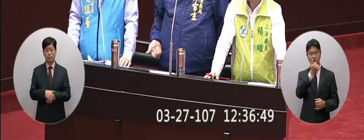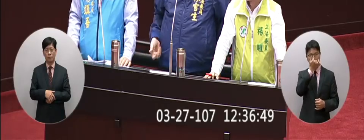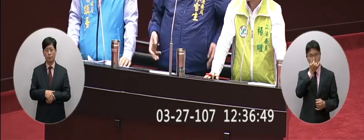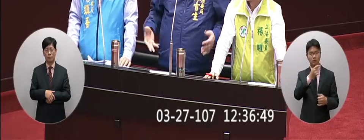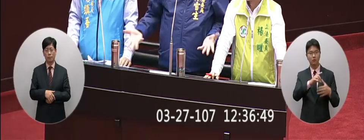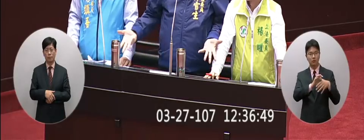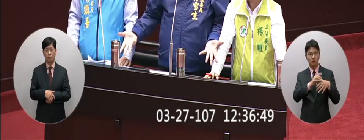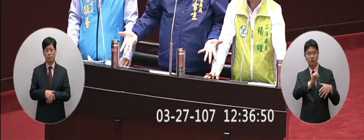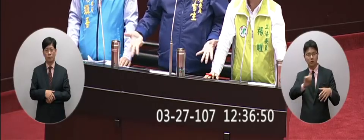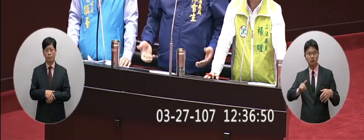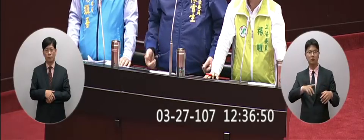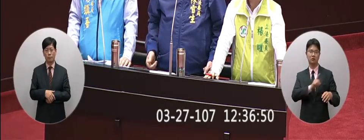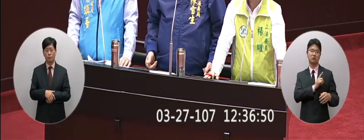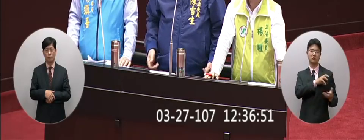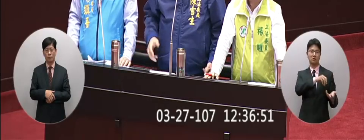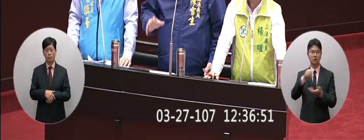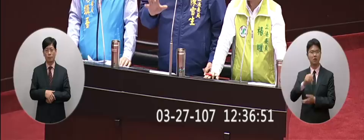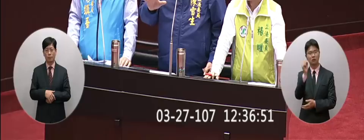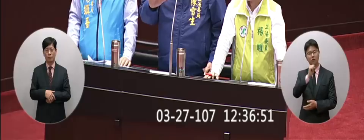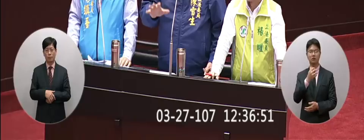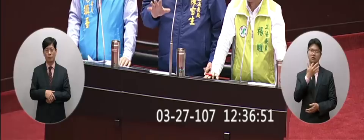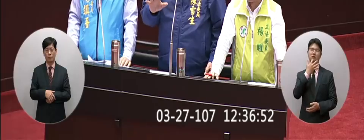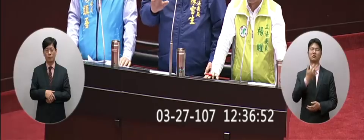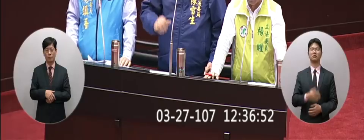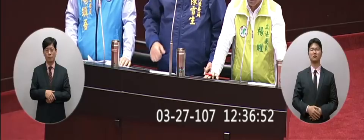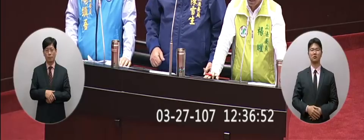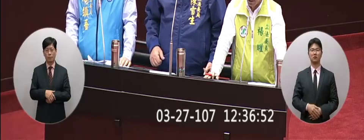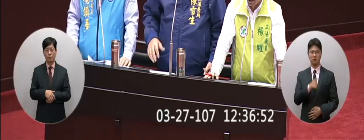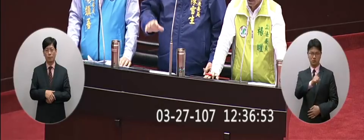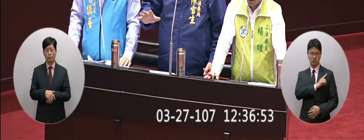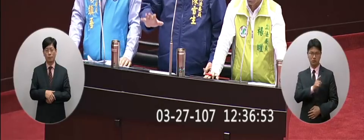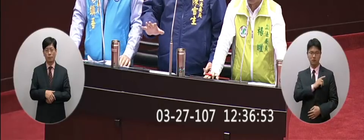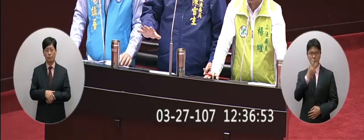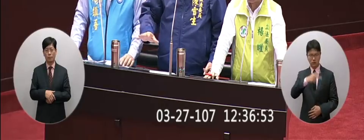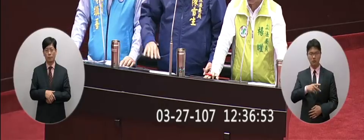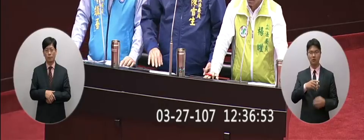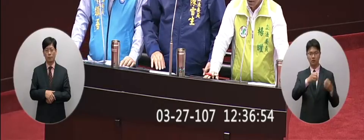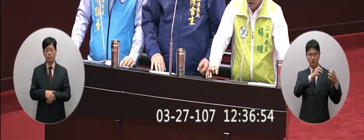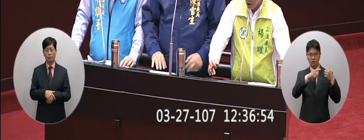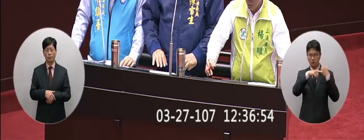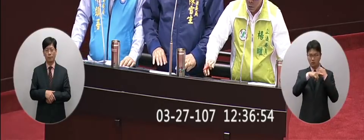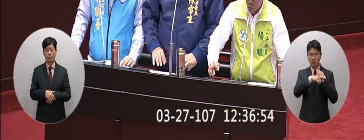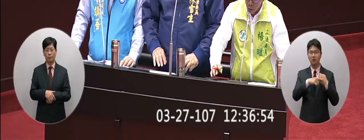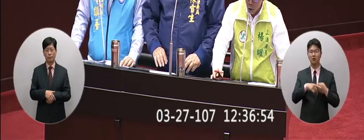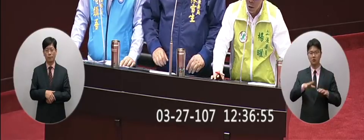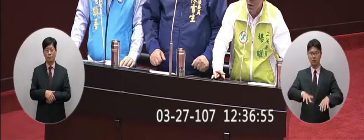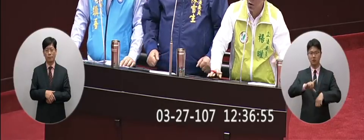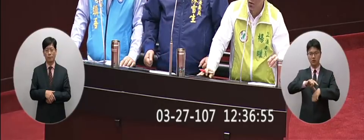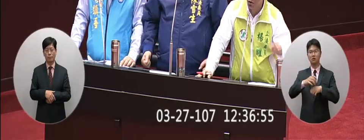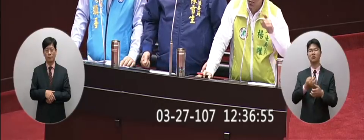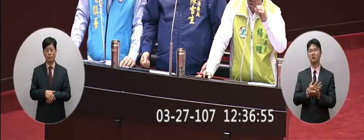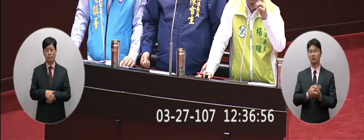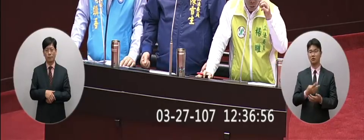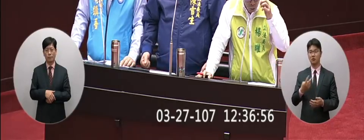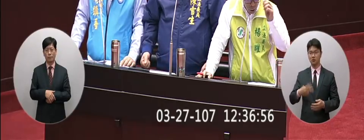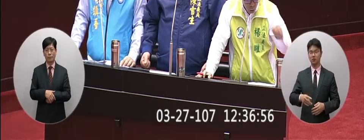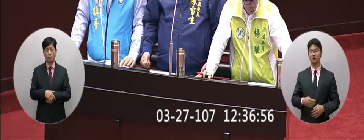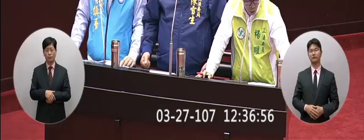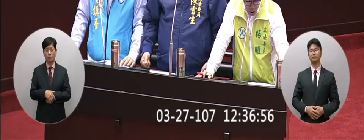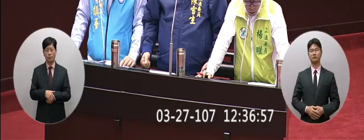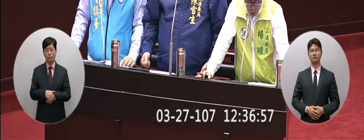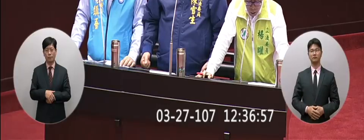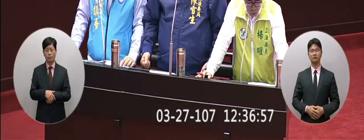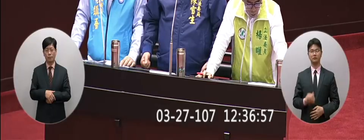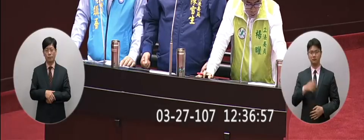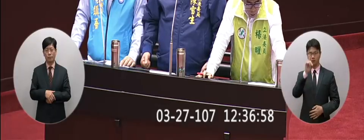不能带，没有道理嘛。所以这方面呢、啊，去检讨一下好吧，因为时间的关系了。啊， 主委，